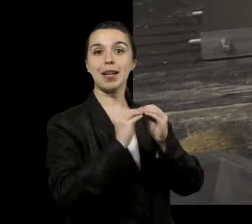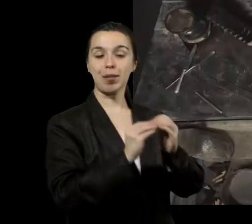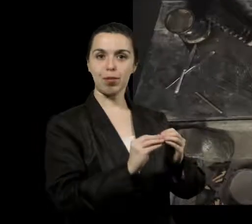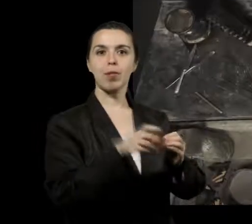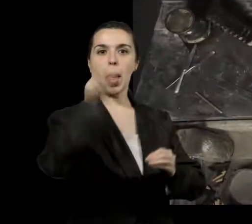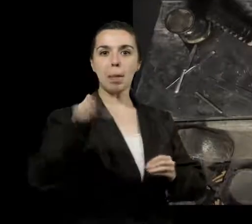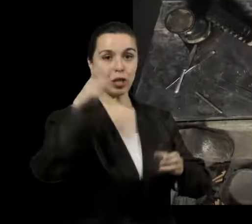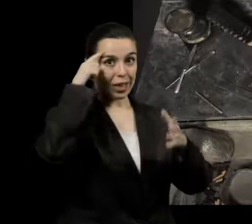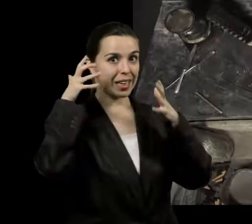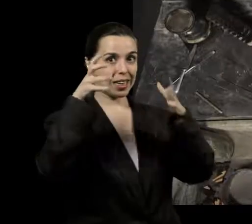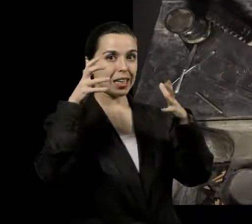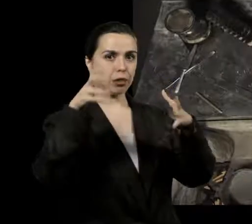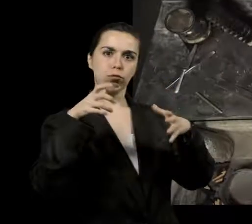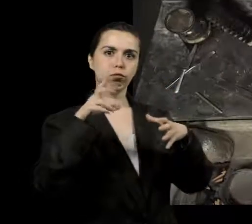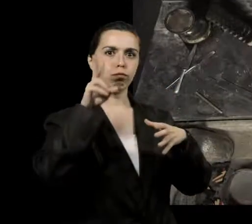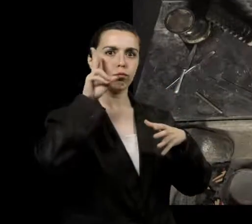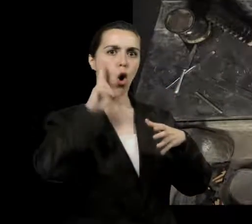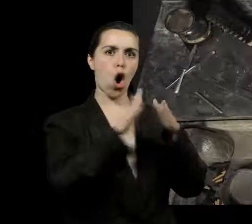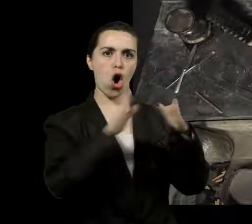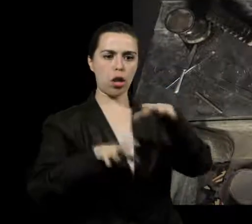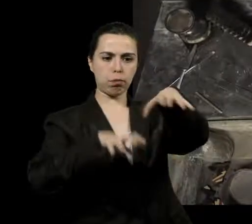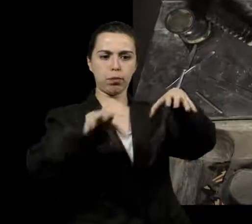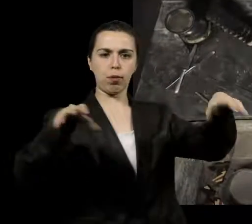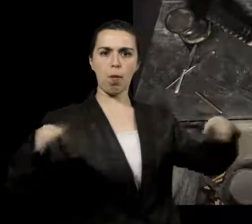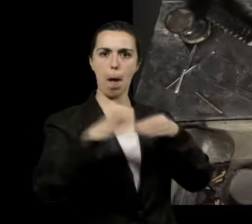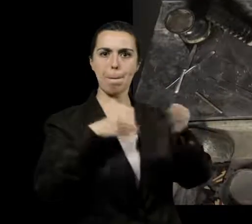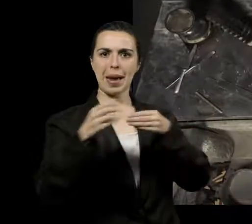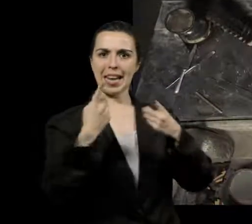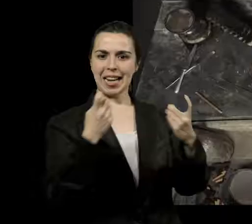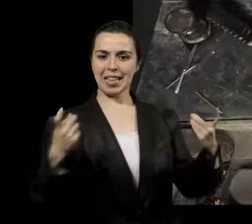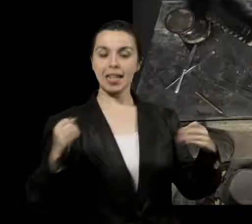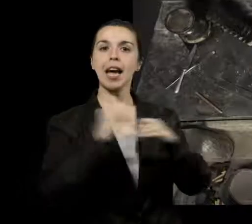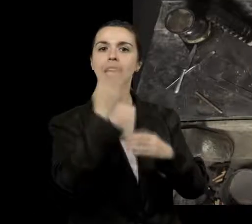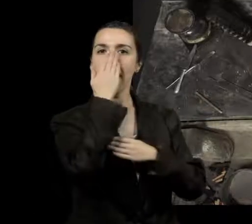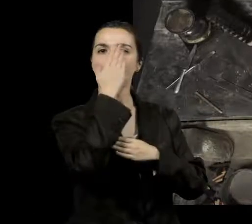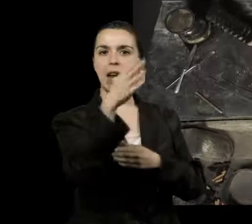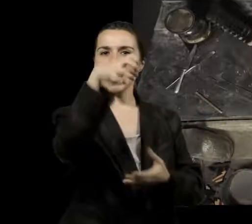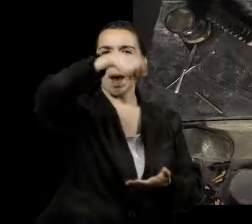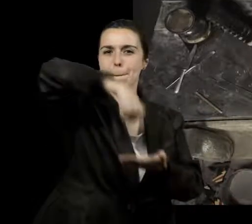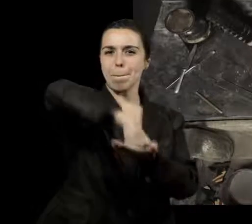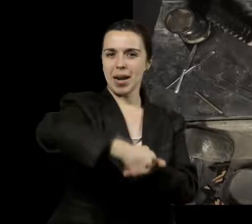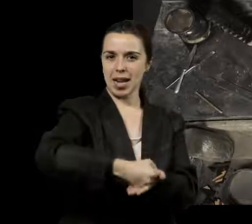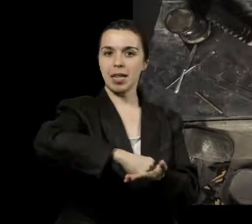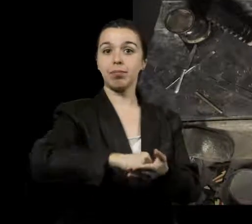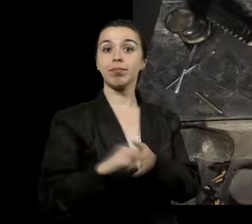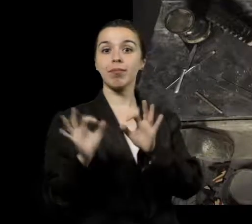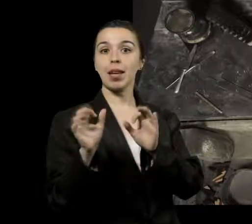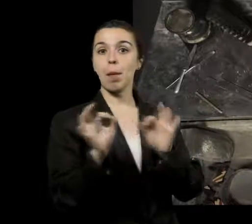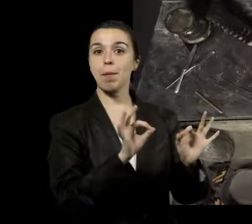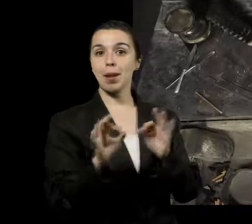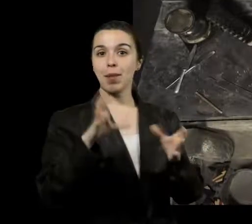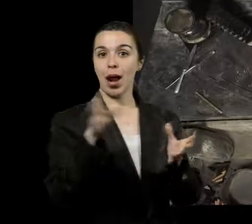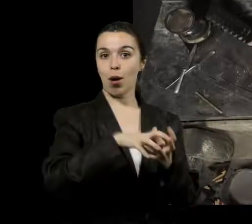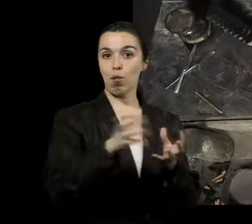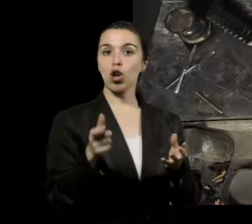Per començar a fer la peça, l'operari se situa entre els diferents materials que necessitarà i davant de la premsa.